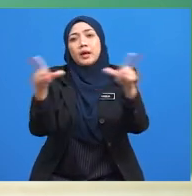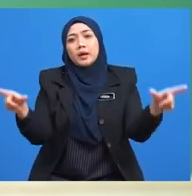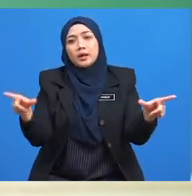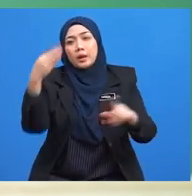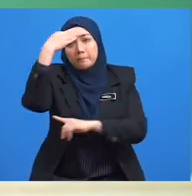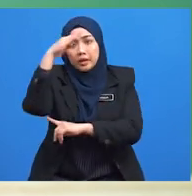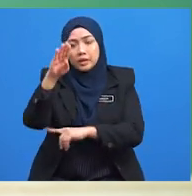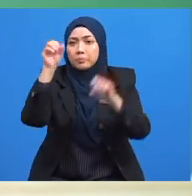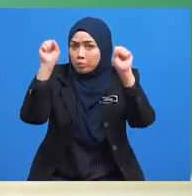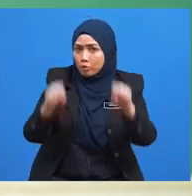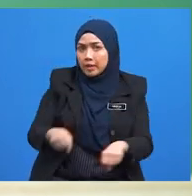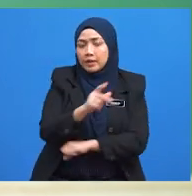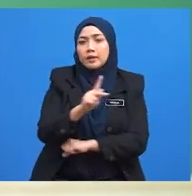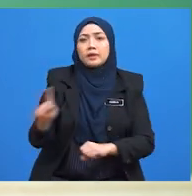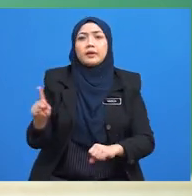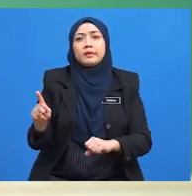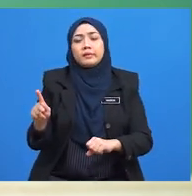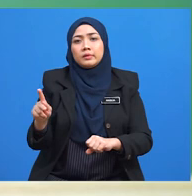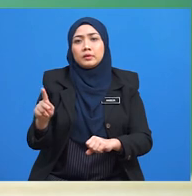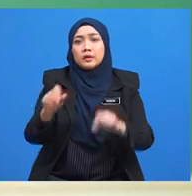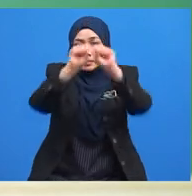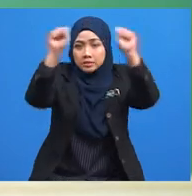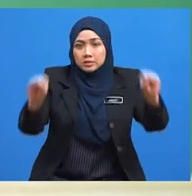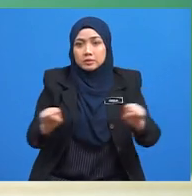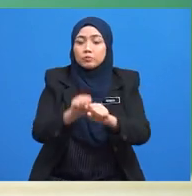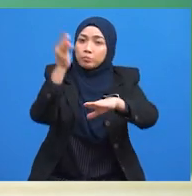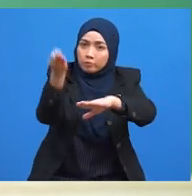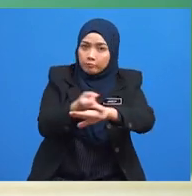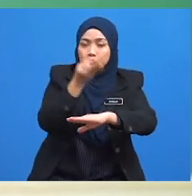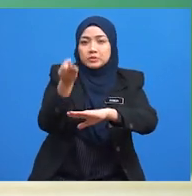membolehkan keseluruhan sistem tersebut berfungsi.